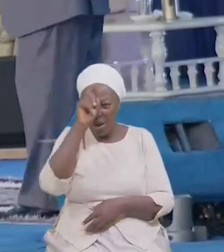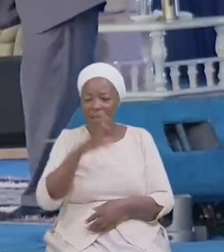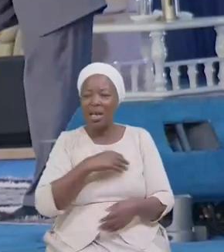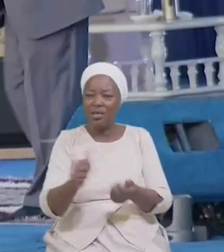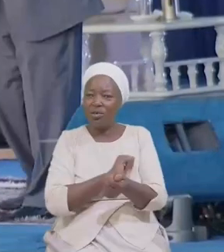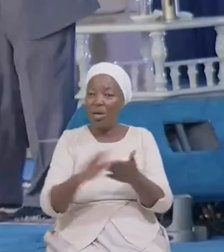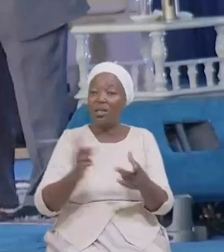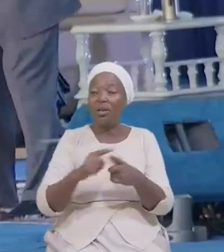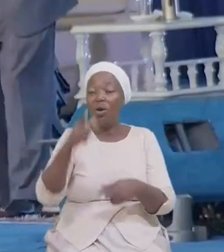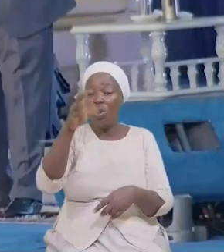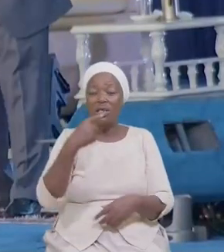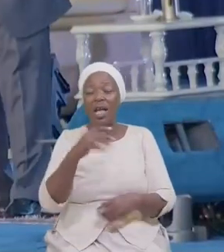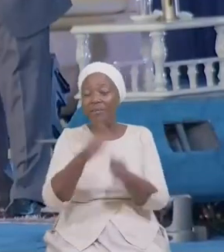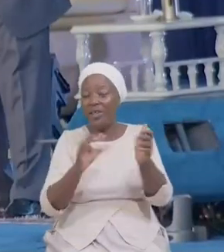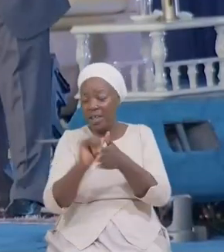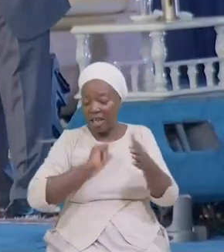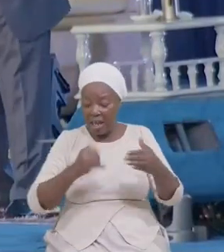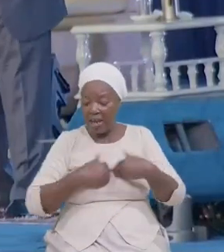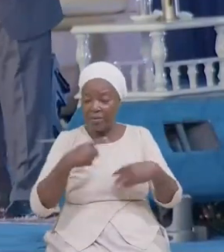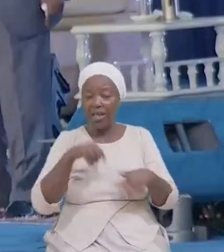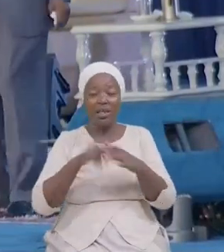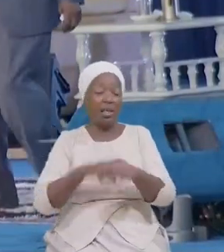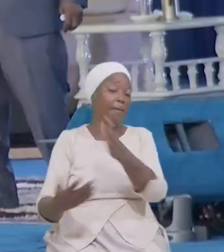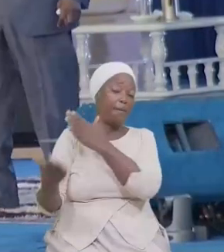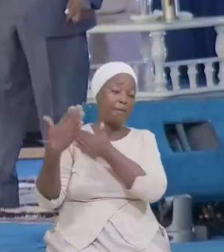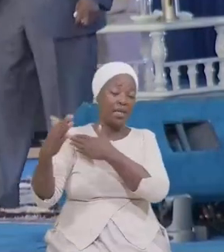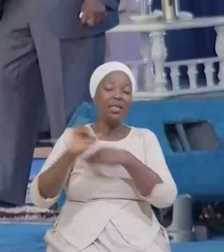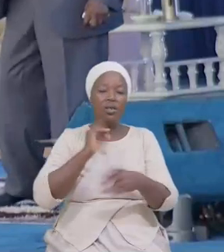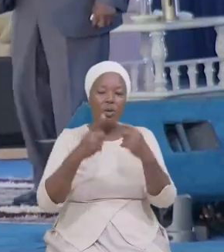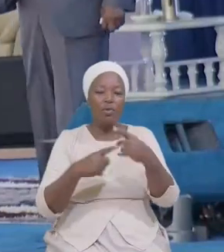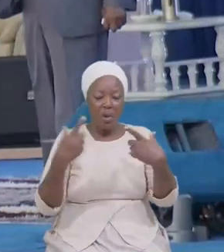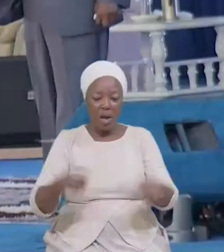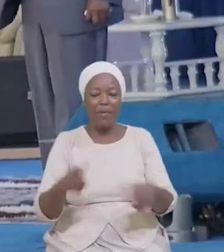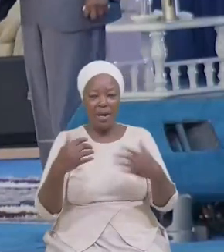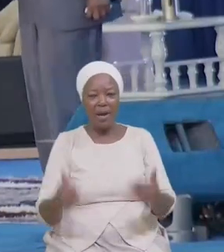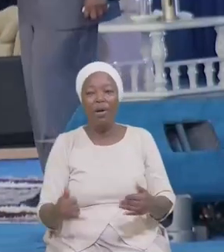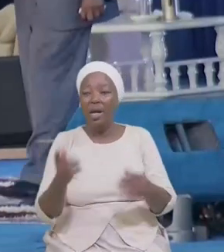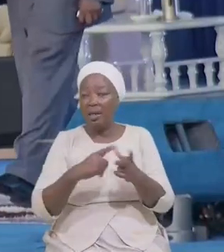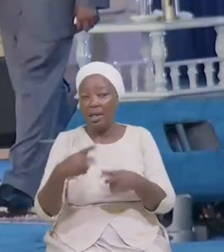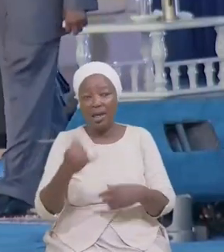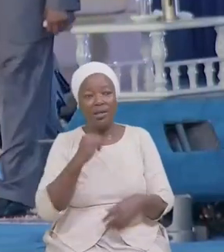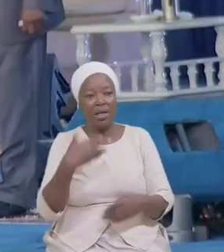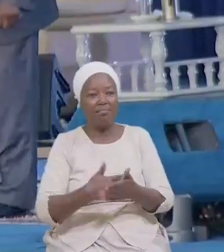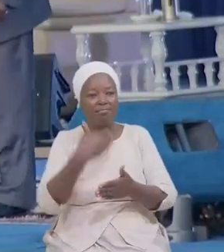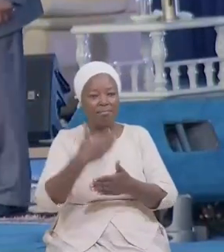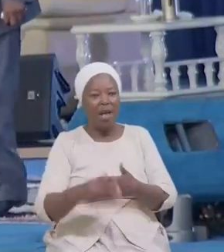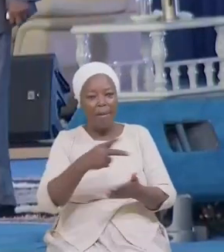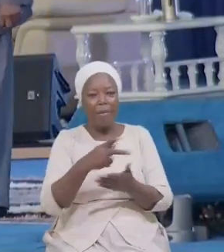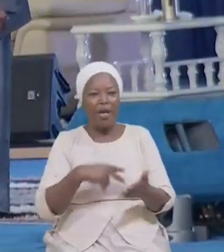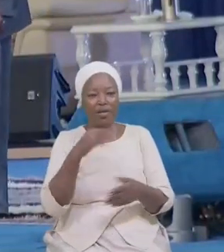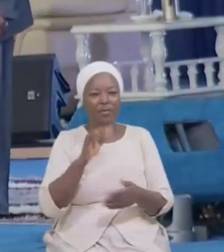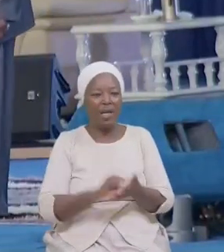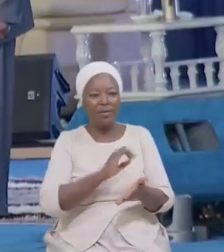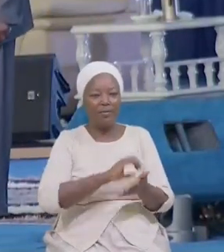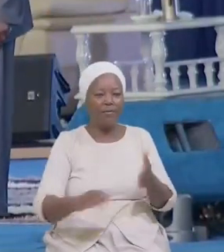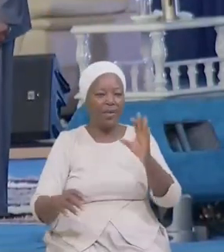que j'avais dit par le passé, ça s'est accompli. Maintenant, il dit la deuxième partie, verset 9,